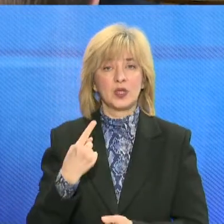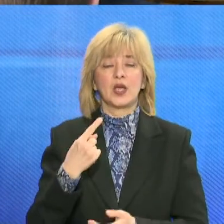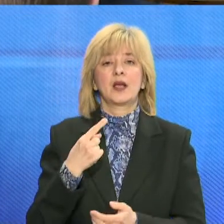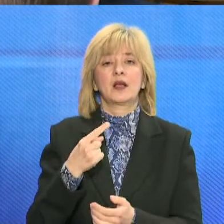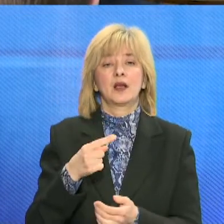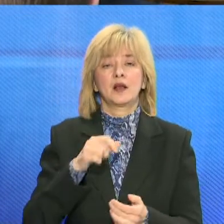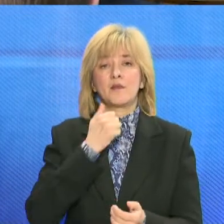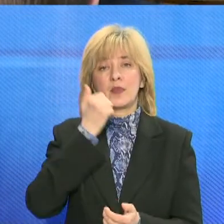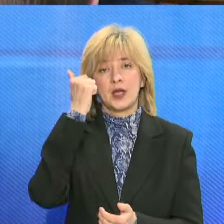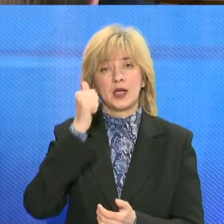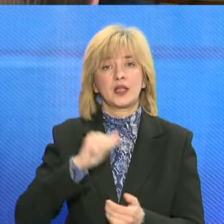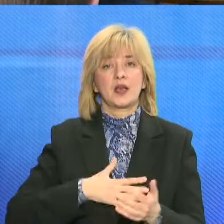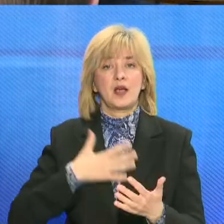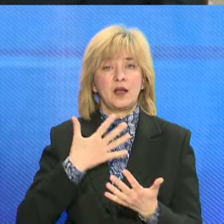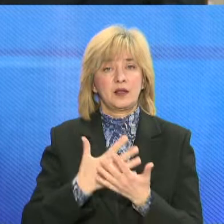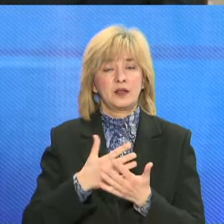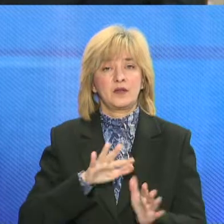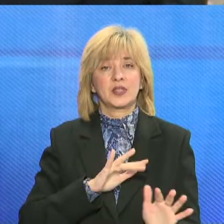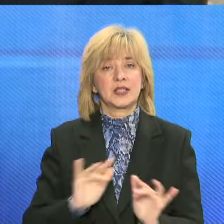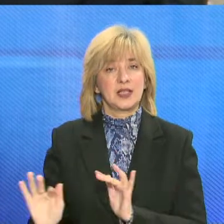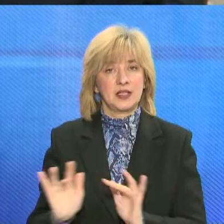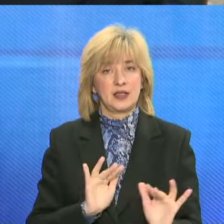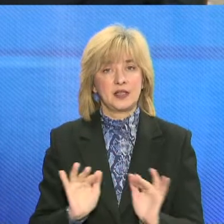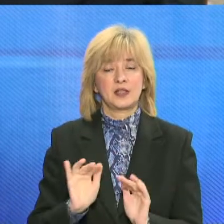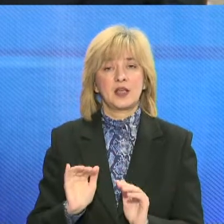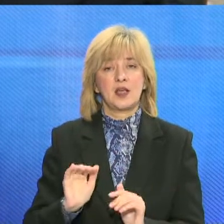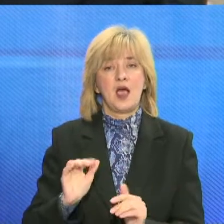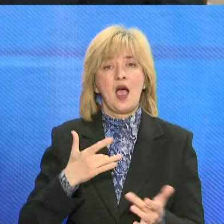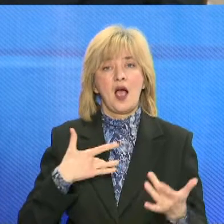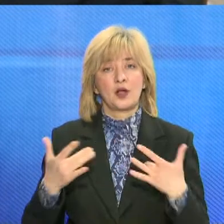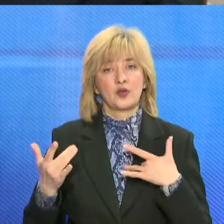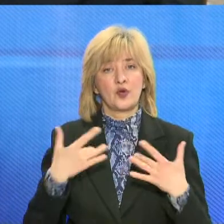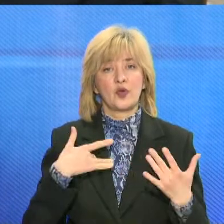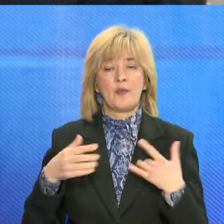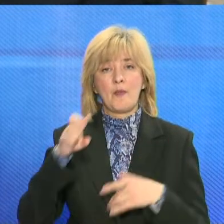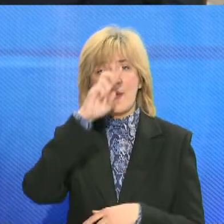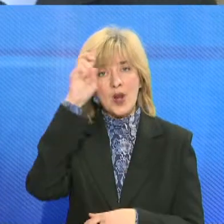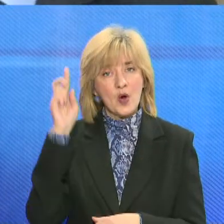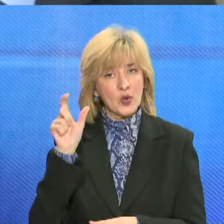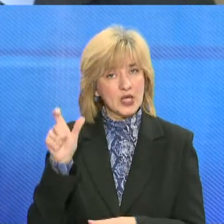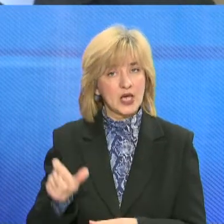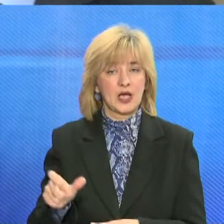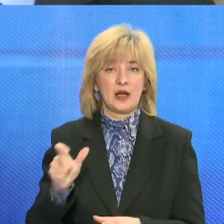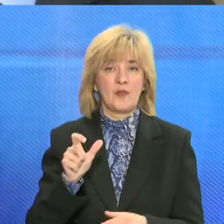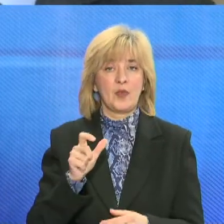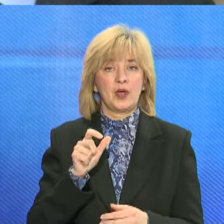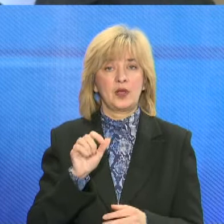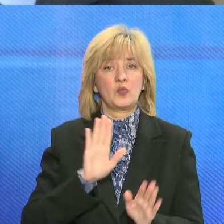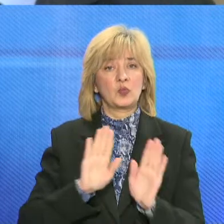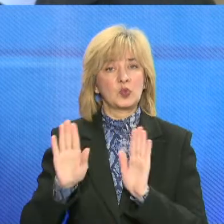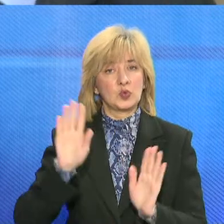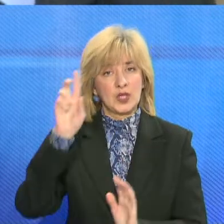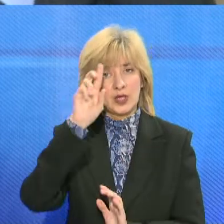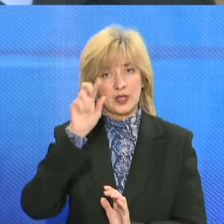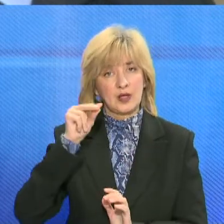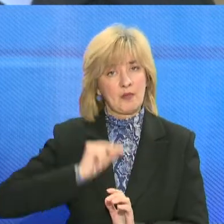намаганням артыстаў, музыкантаў, акцёраў, бібліятэкараў і музейшчыкаў, 2021 год для культурнай галіны Прынёмання прайшоў